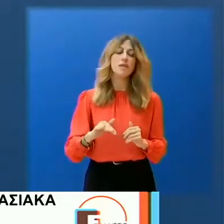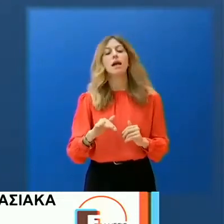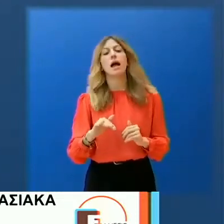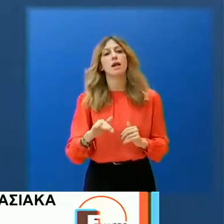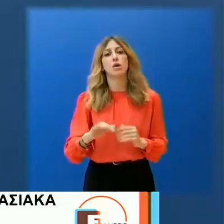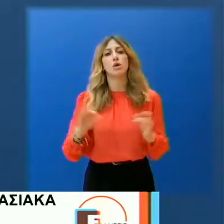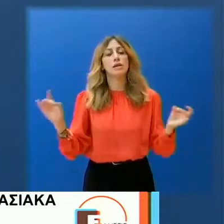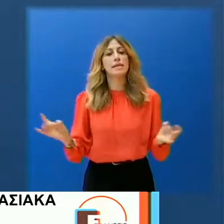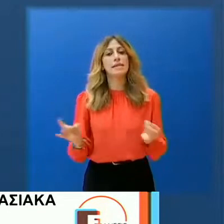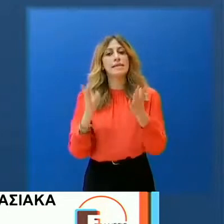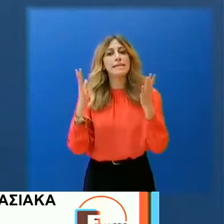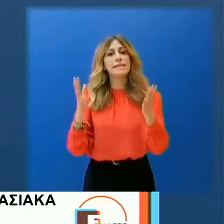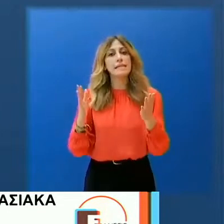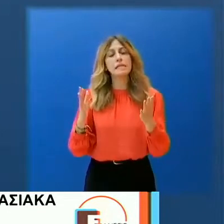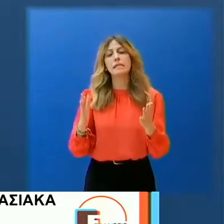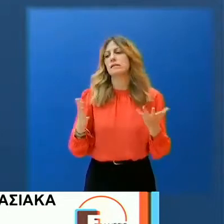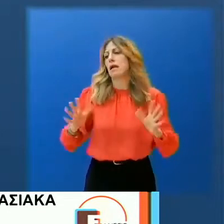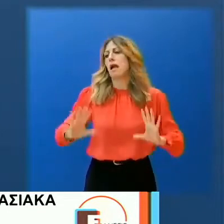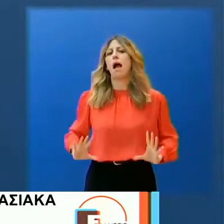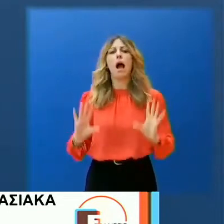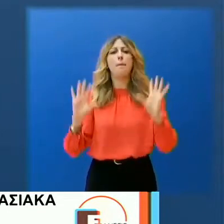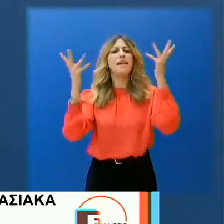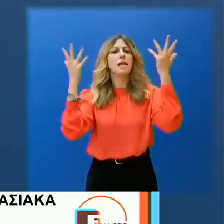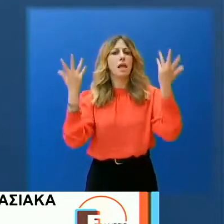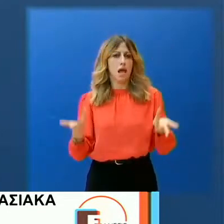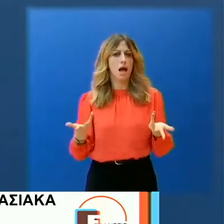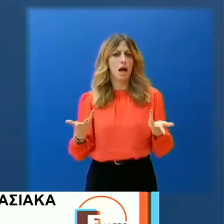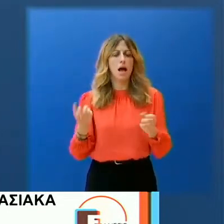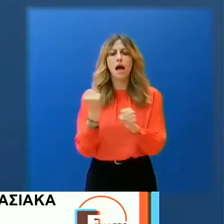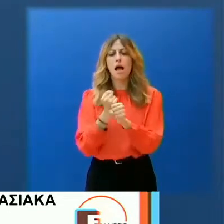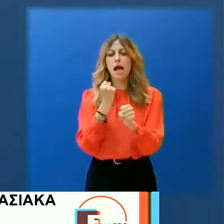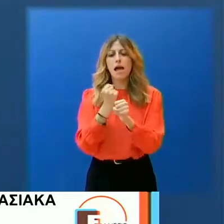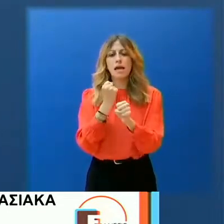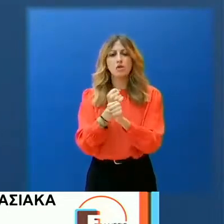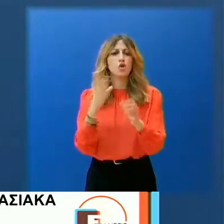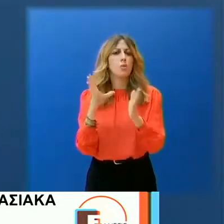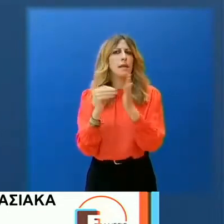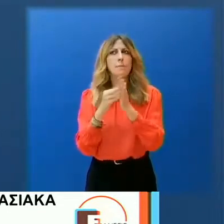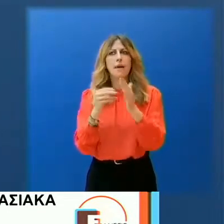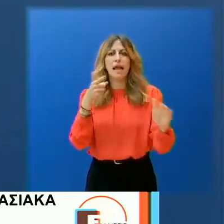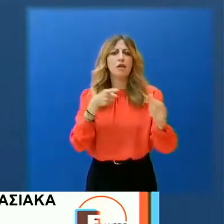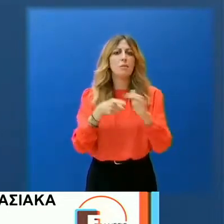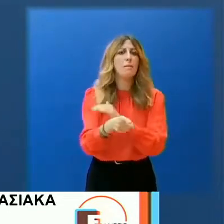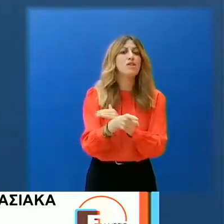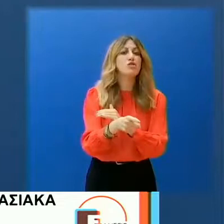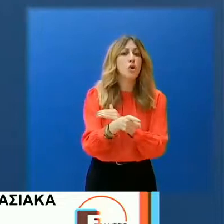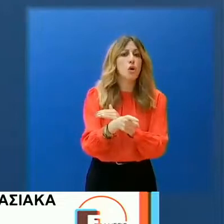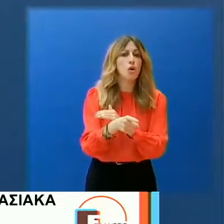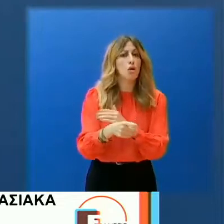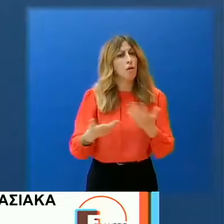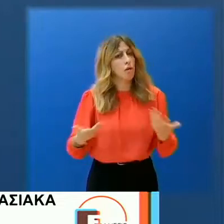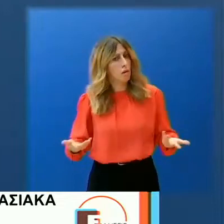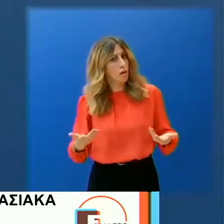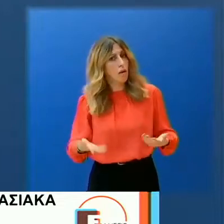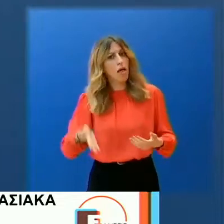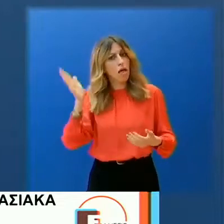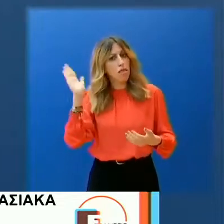θέσπιση της ελάχιστης εγγυημένης υπηρεσίας 33% σε κλάδους κοινής ωφελίας κατά τη διάρκεια των